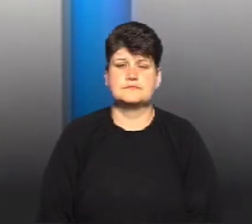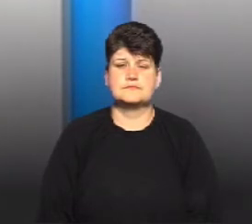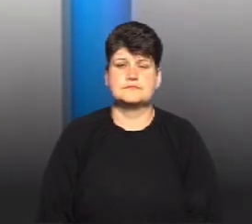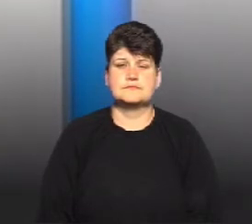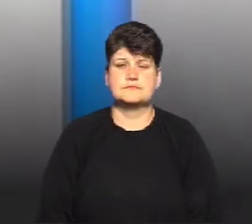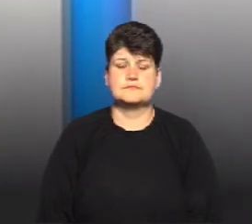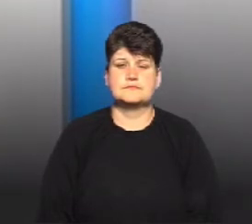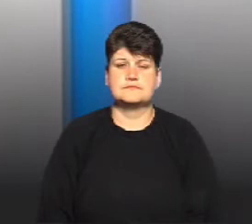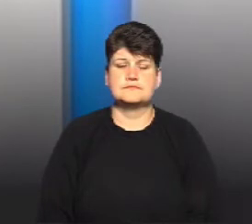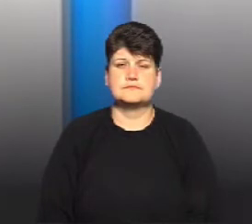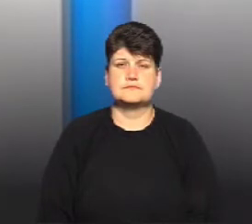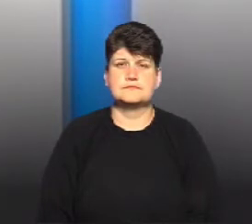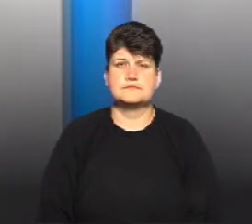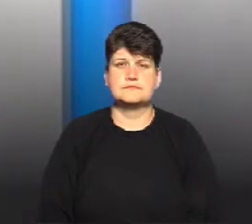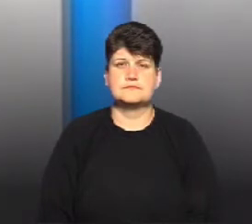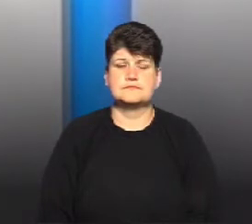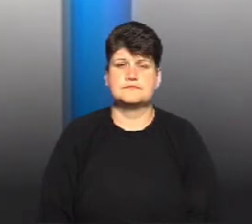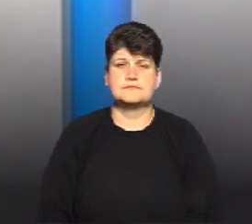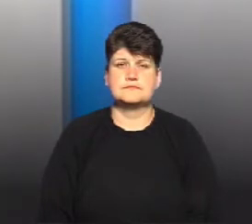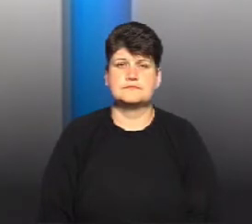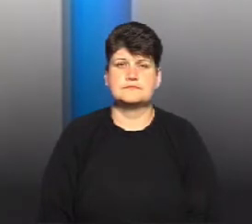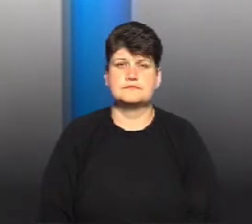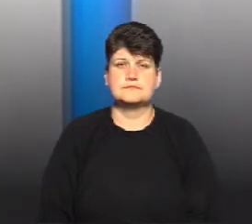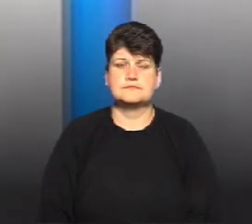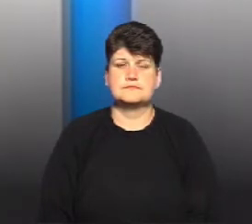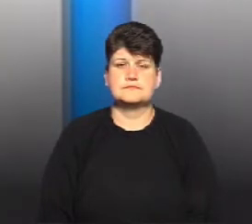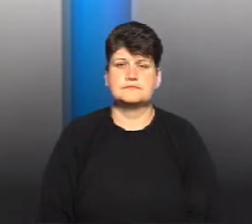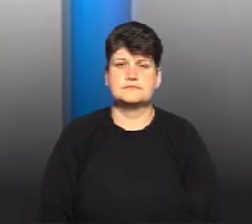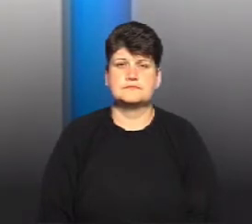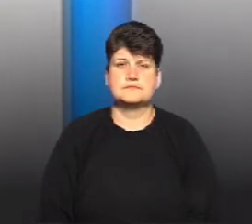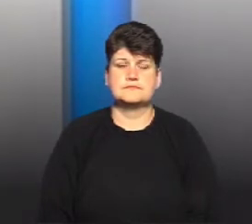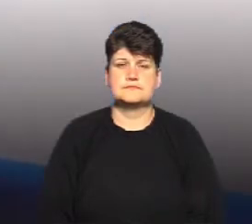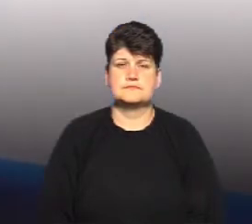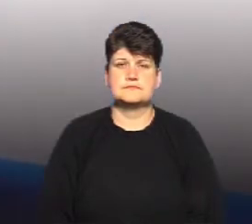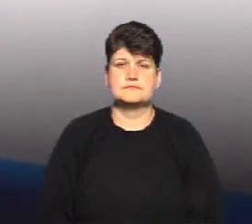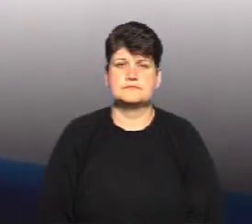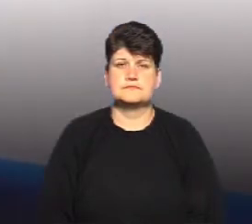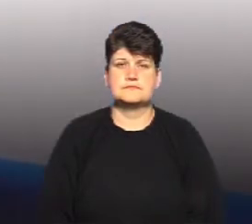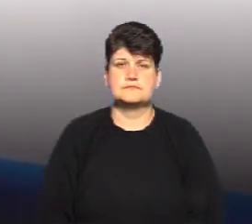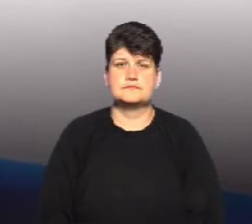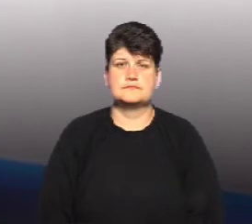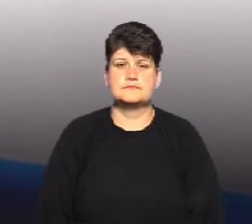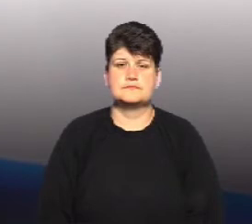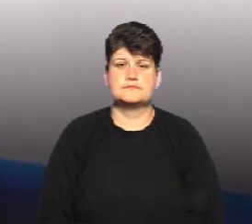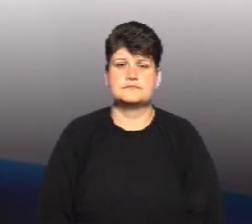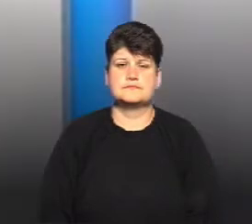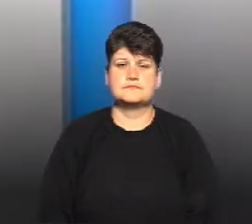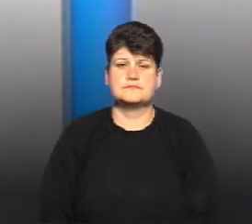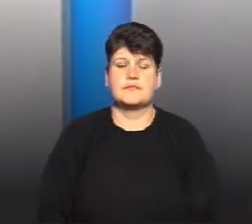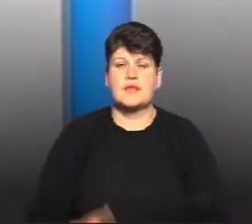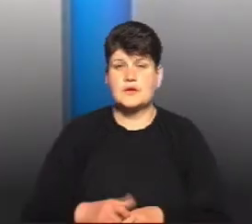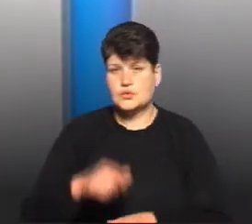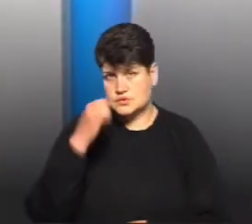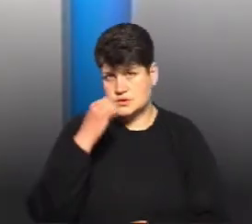приватизували раніше цих городів. Почули вас, дуже дякую. Думаю, популярне зараз буде запитання.